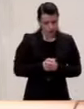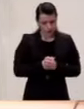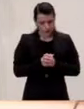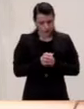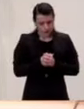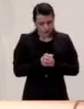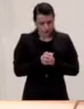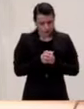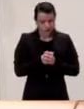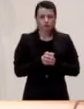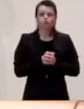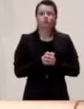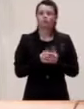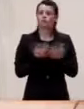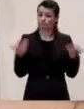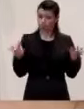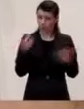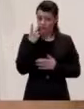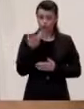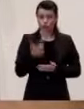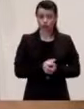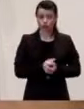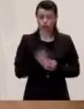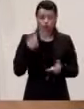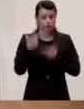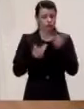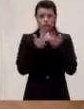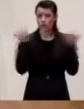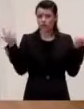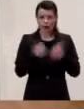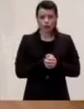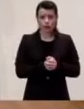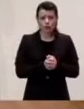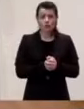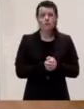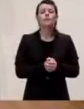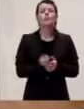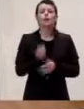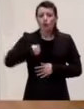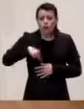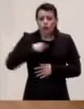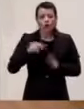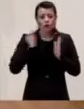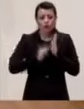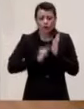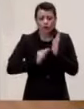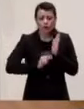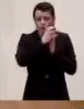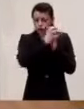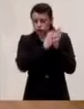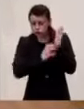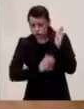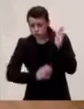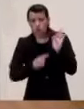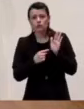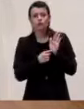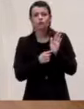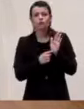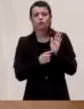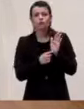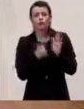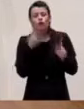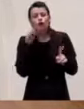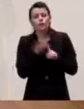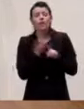Quindi vedete con grande chiarezza come noi ciò che abbiamo scritto l'abbiamo sempre scritto per